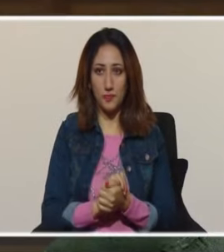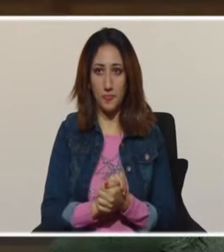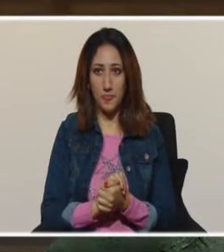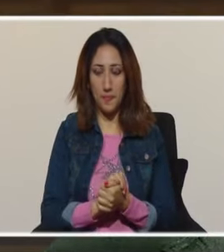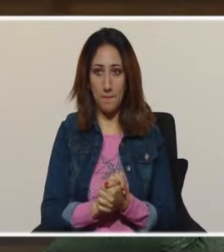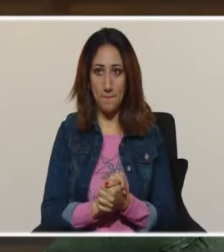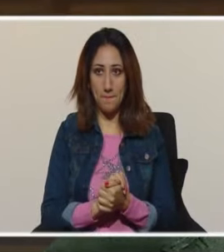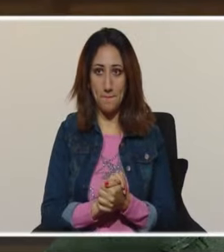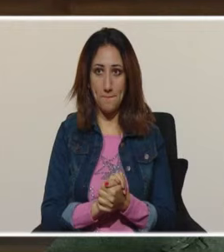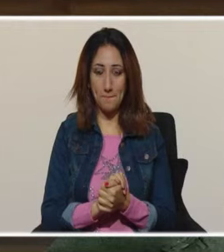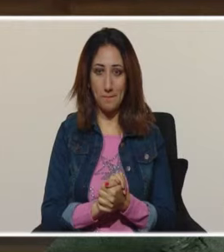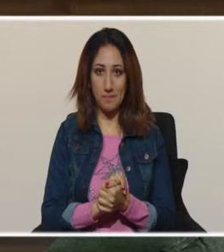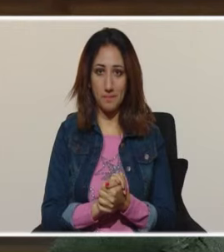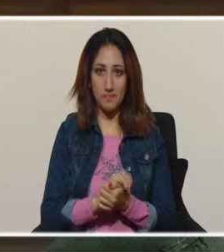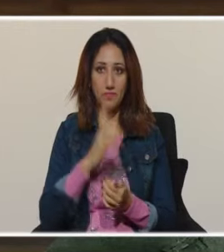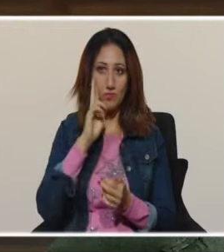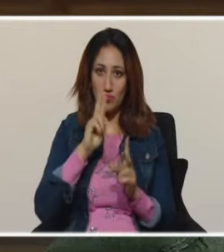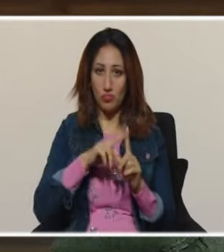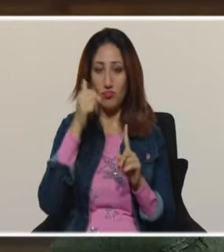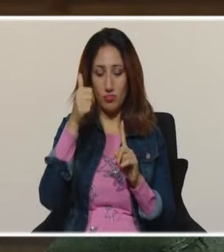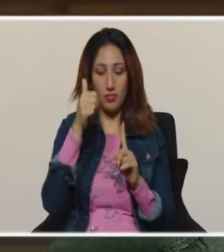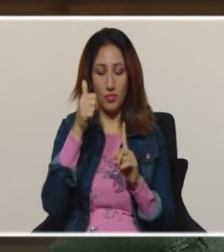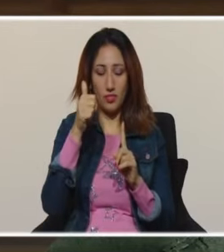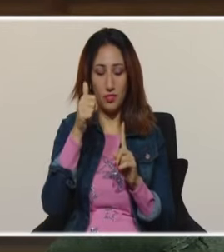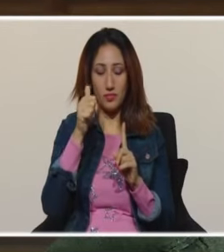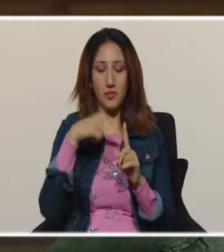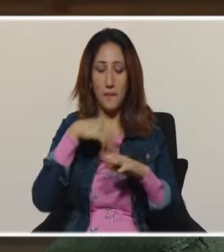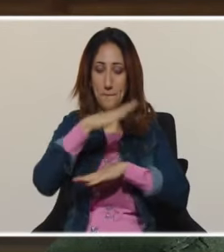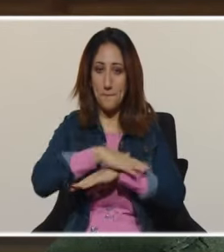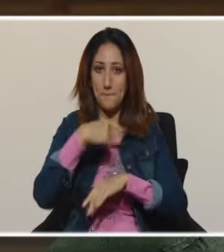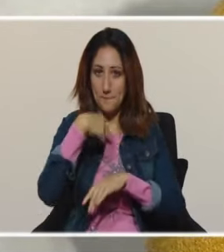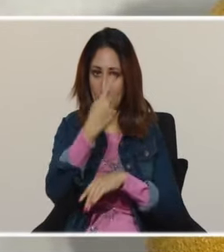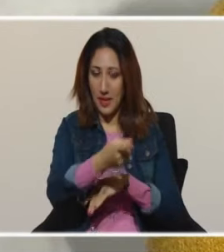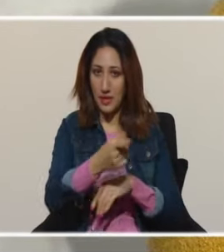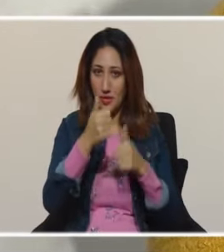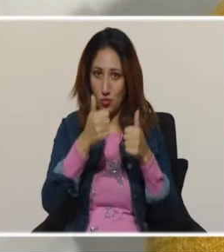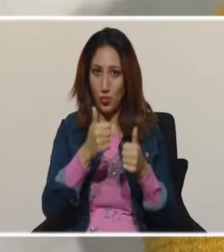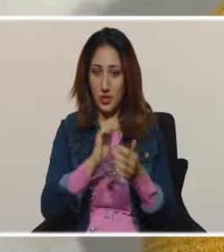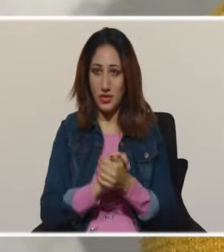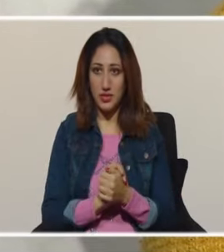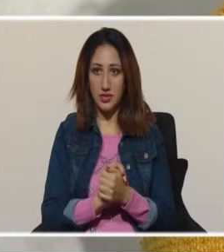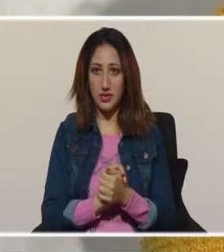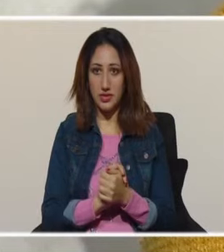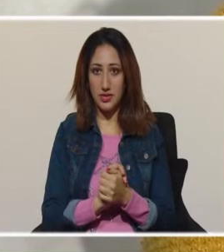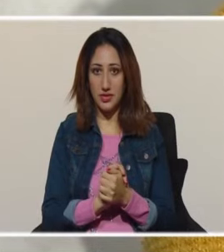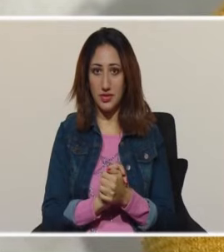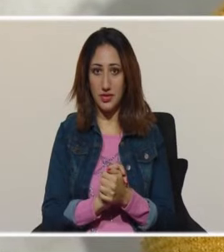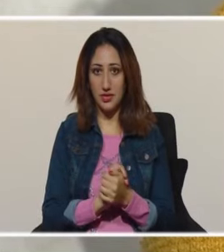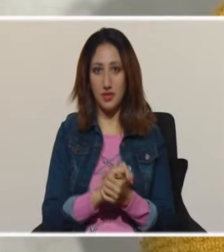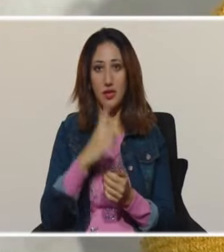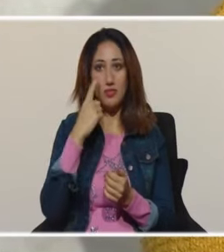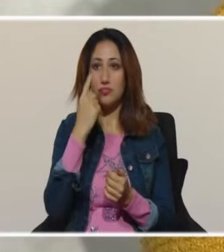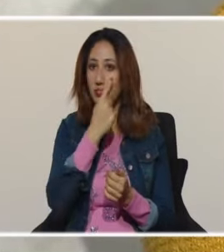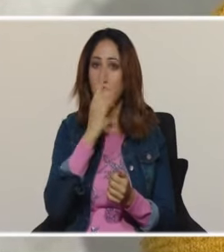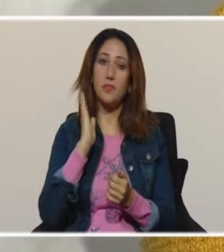بجد نموذج رائع. انا بنتي بحترمك ومش عارف اقول لك ايه، واحنا تحت امركم في اي